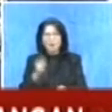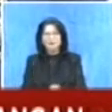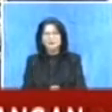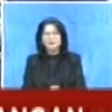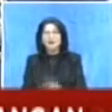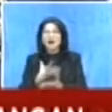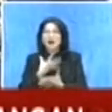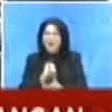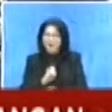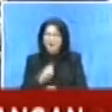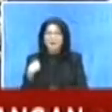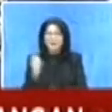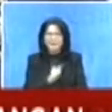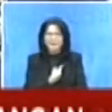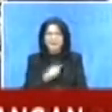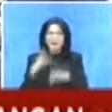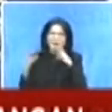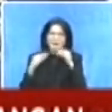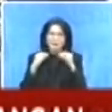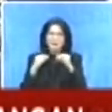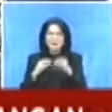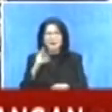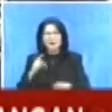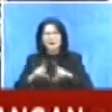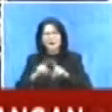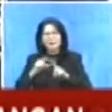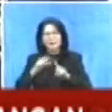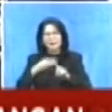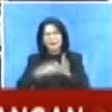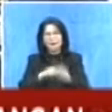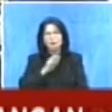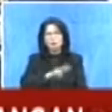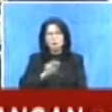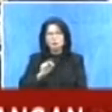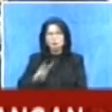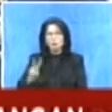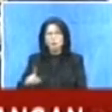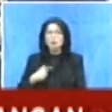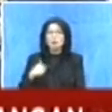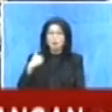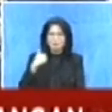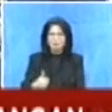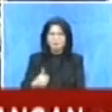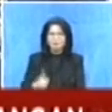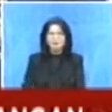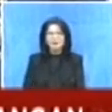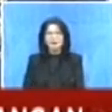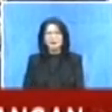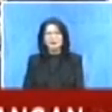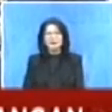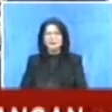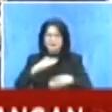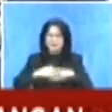kami, pembahasan RAPBN tahun 2022 dapat dilakukan secara konstruktif